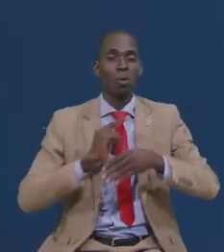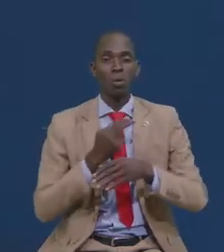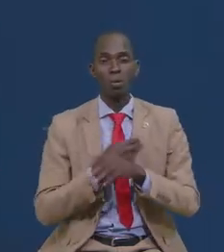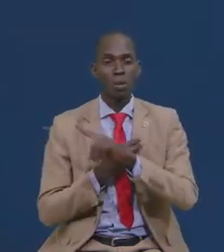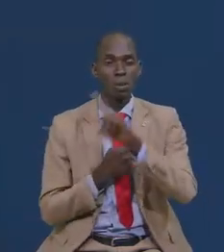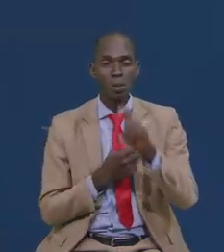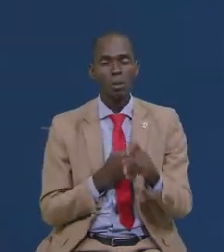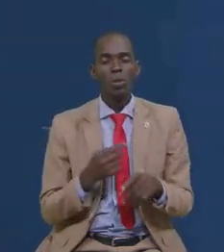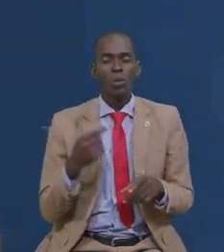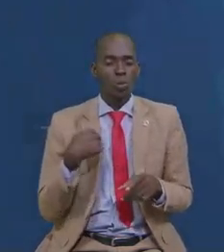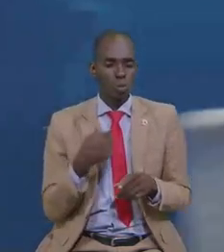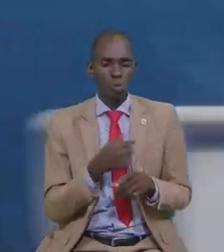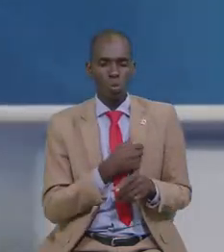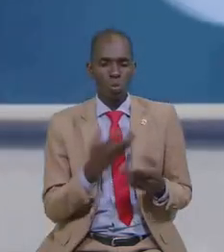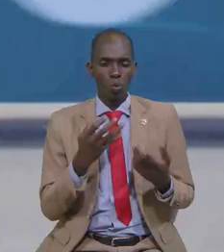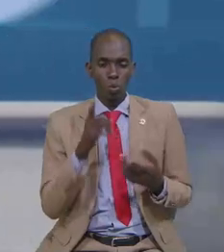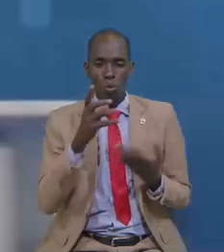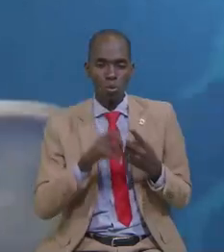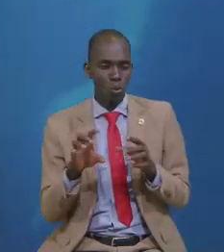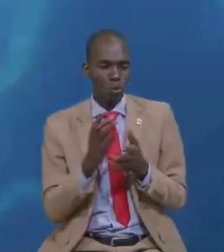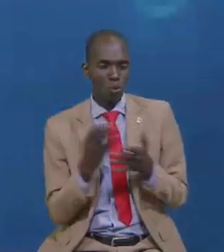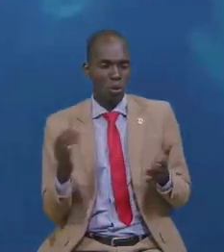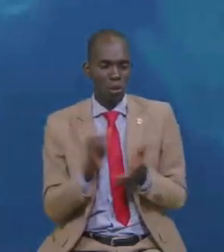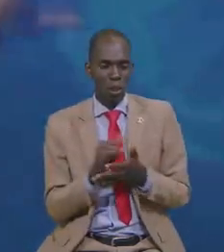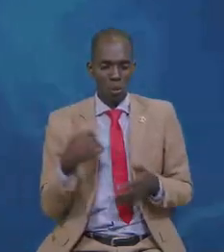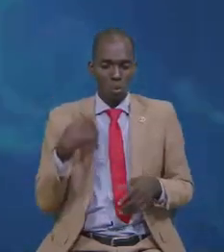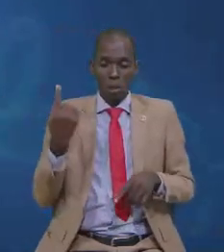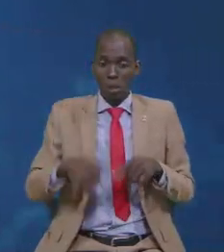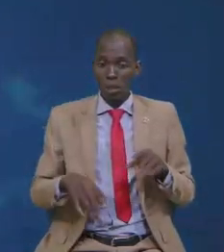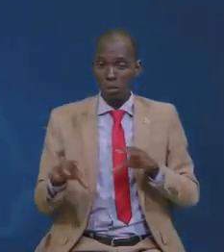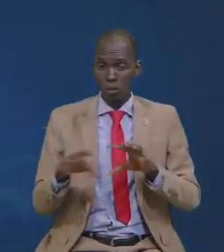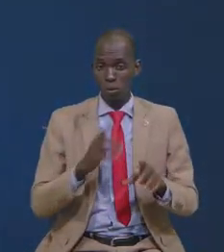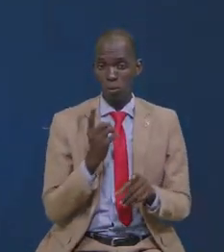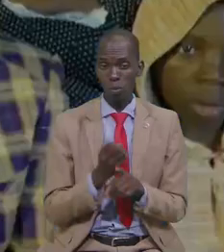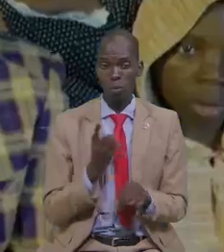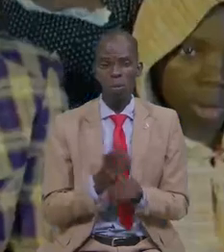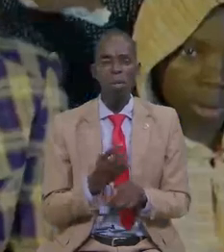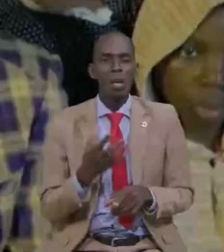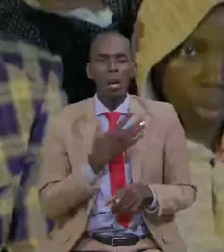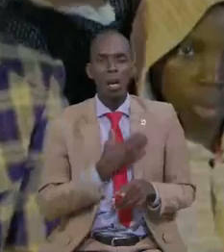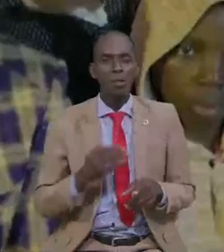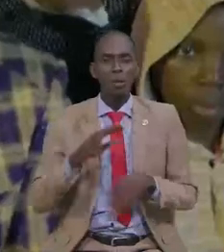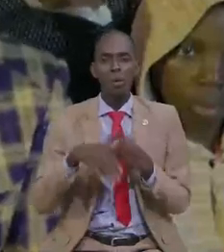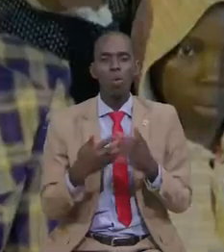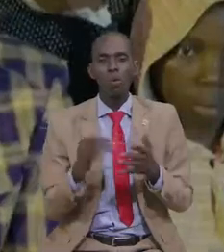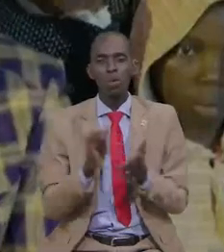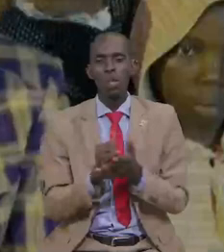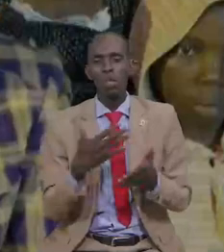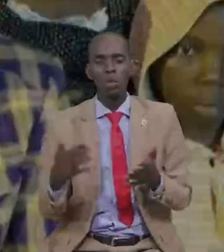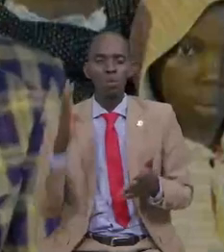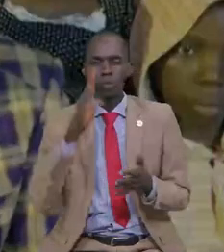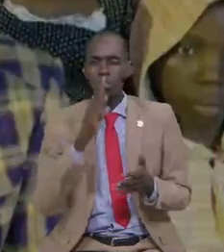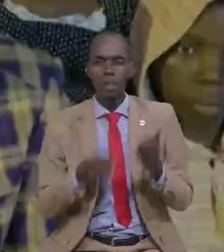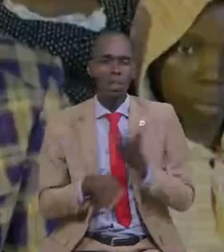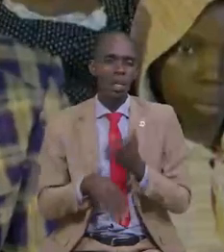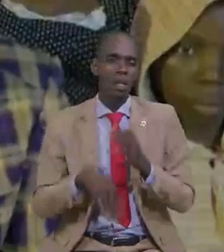ici. Toi, tu voudrais faire quelque chose qu'on n'avait jamais fait. Toi, alors, ils vont te... Que nous allons